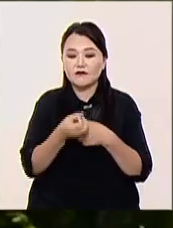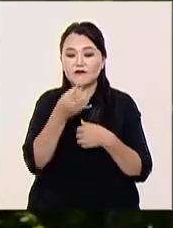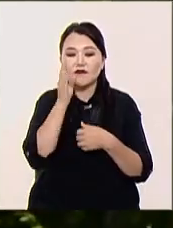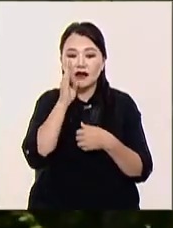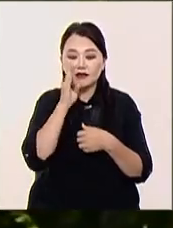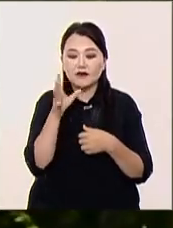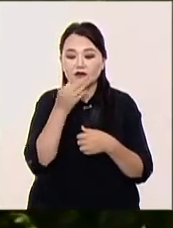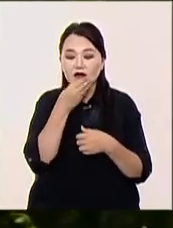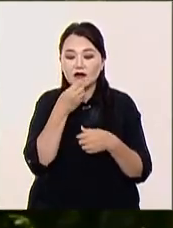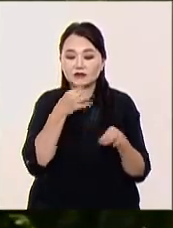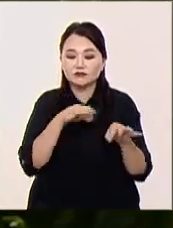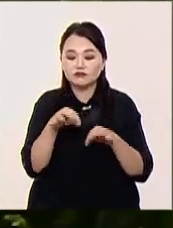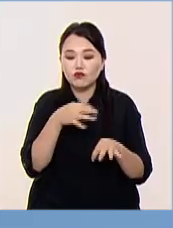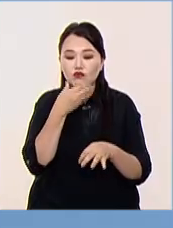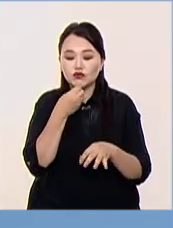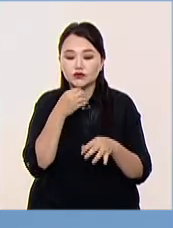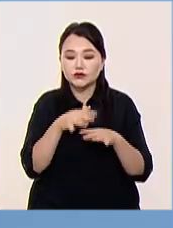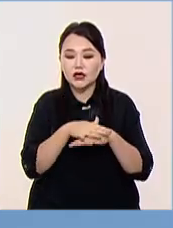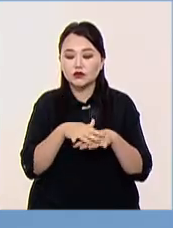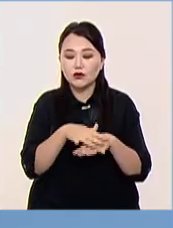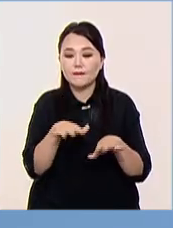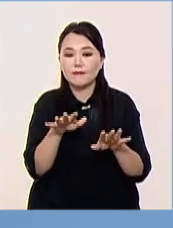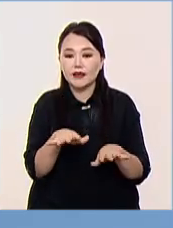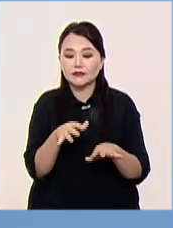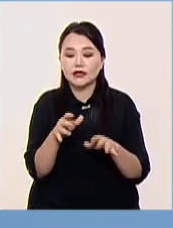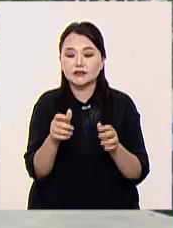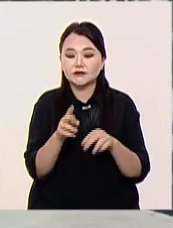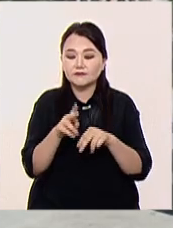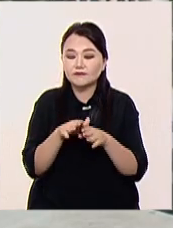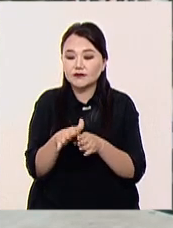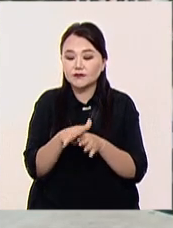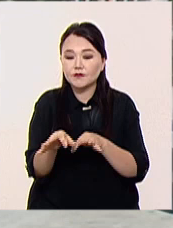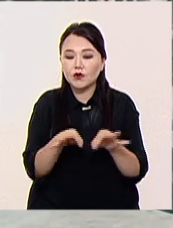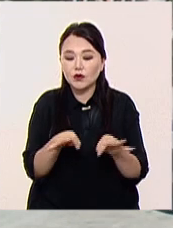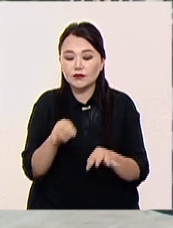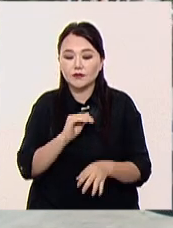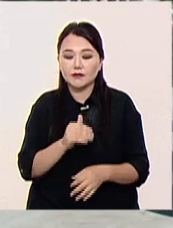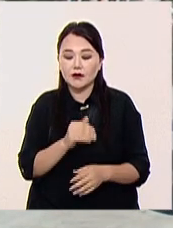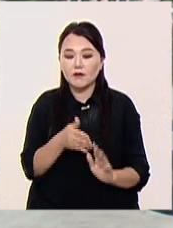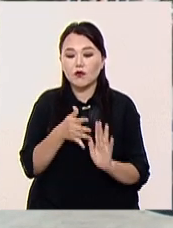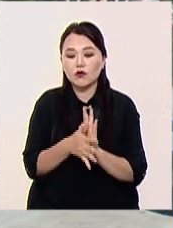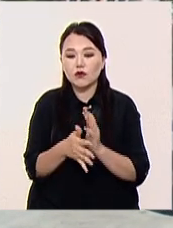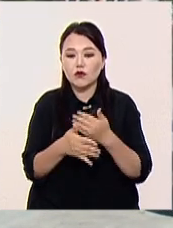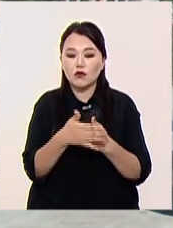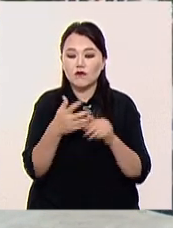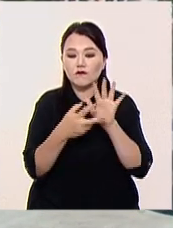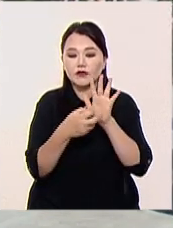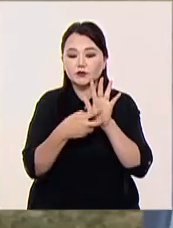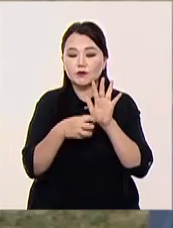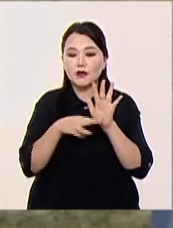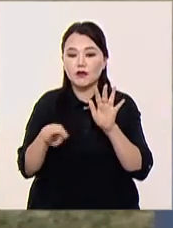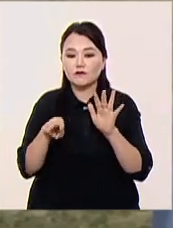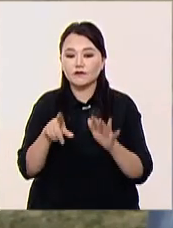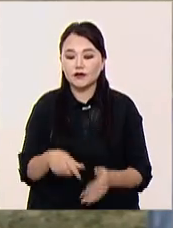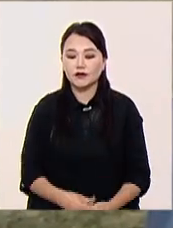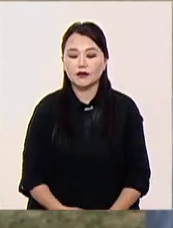красивые архитектурные объекты украшают населенный пункт. На реализацию ряда проектов в селе предприниматель потратил около 800 миллионов тенге.